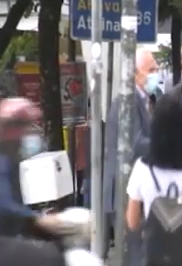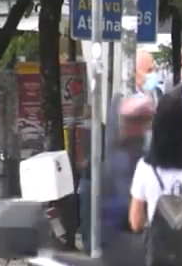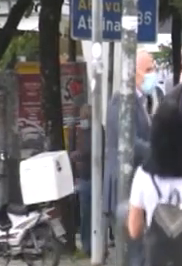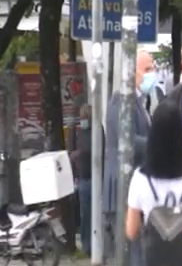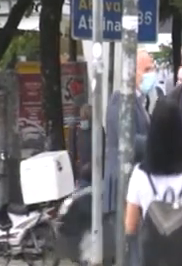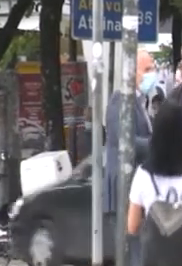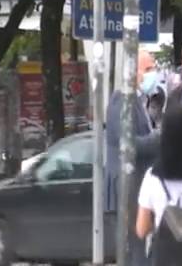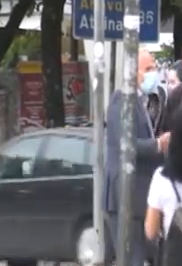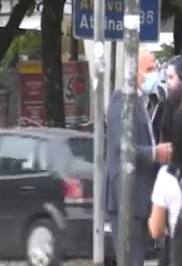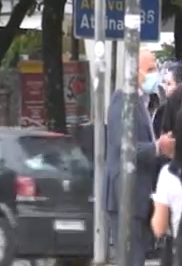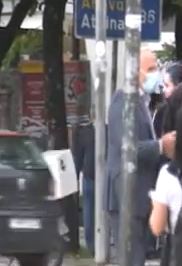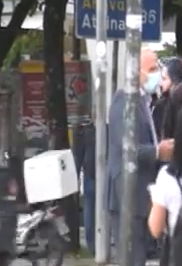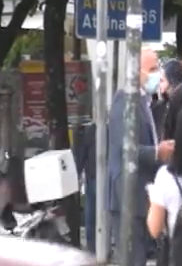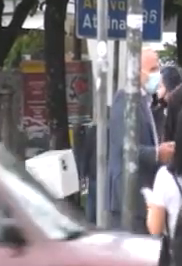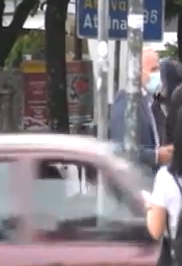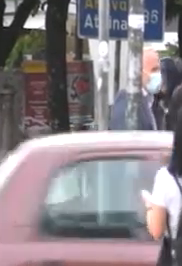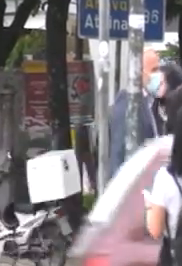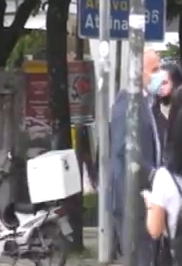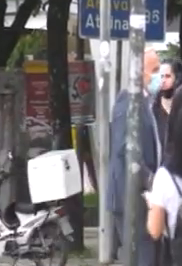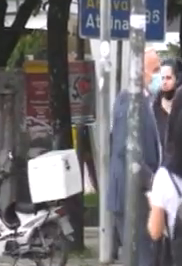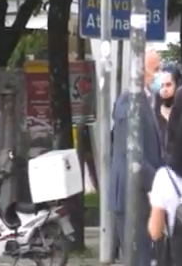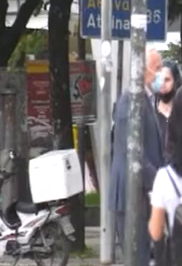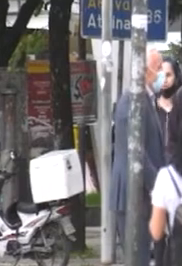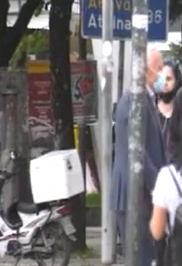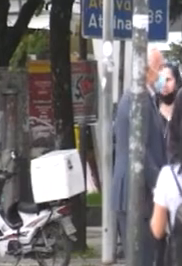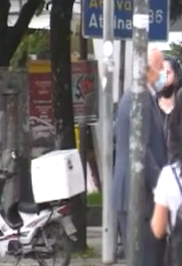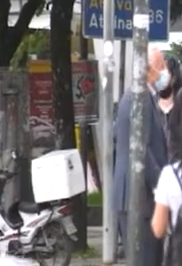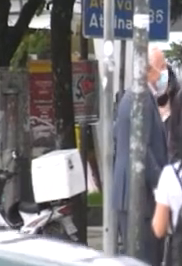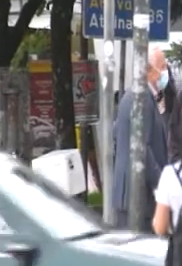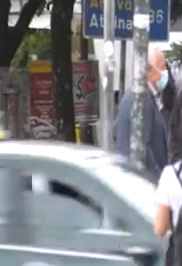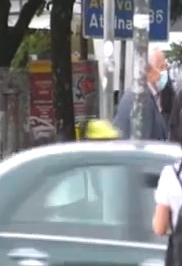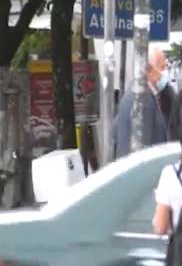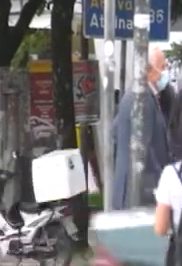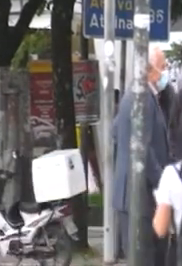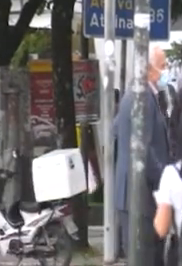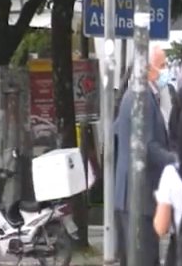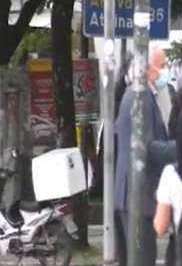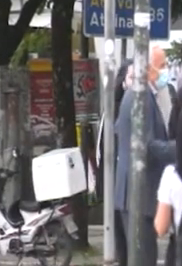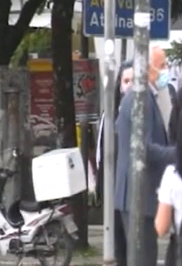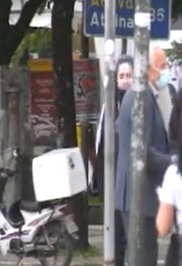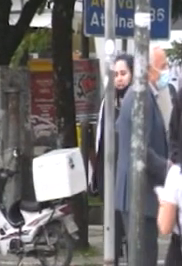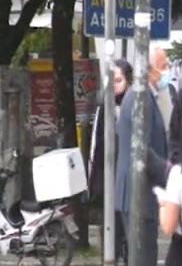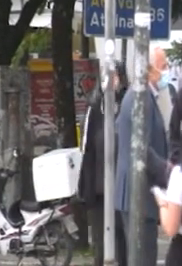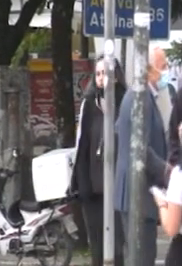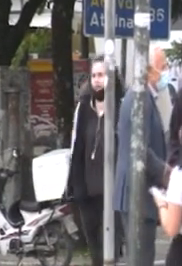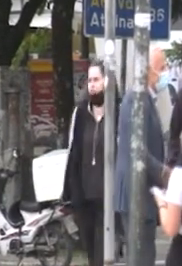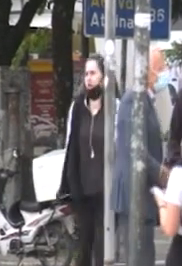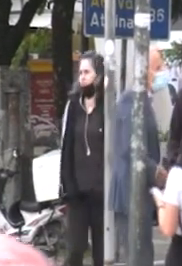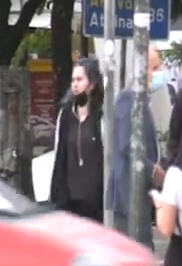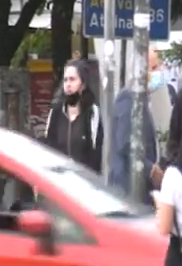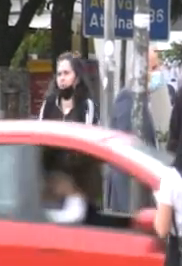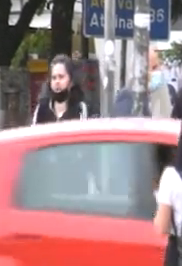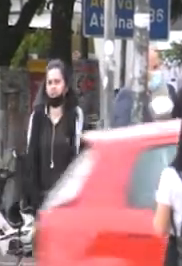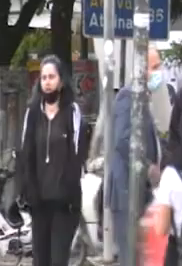7.945 θάνατοι. Ο αριθμός των ασθενών που νοσηλεύονται διασωληνωμένοι ανέρχονται σε 738. Τα τελευταία δεδομένα που αφορούν